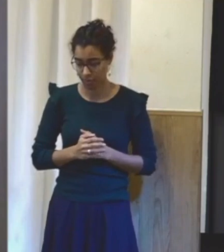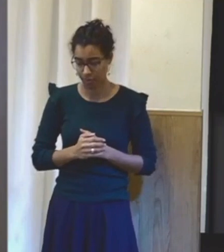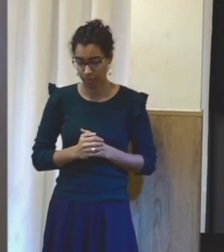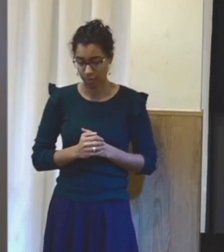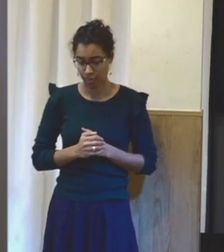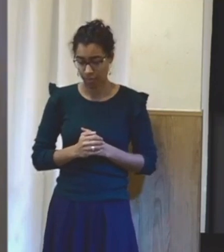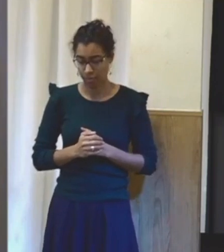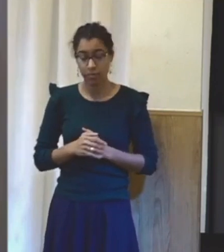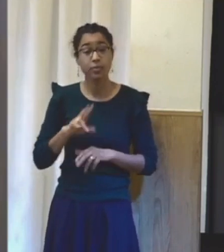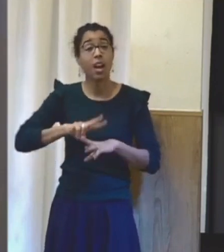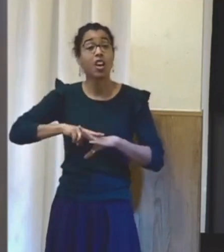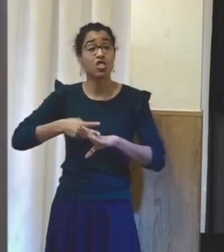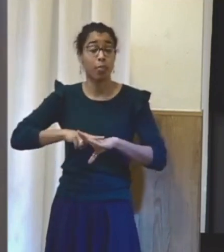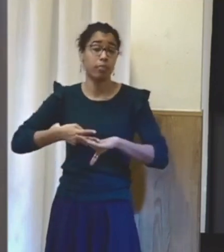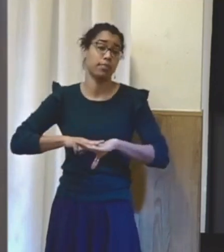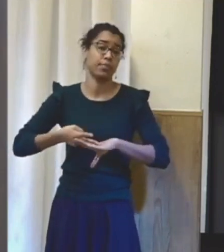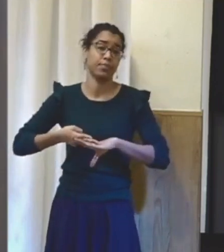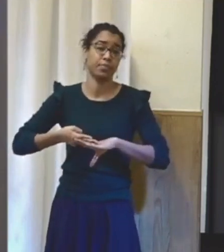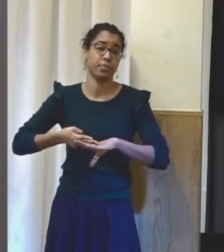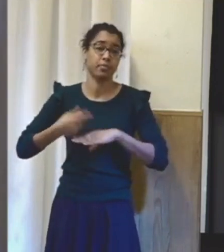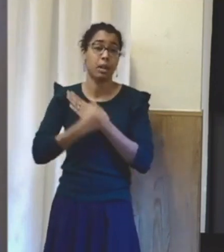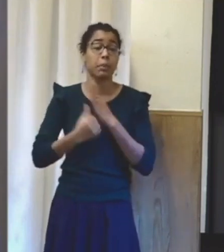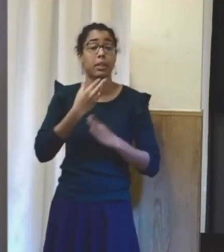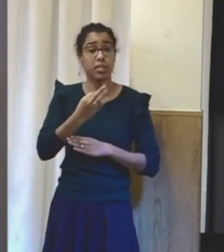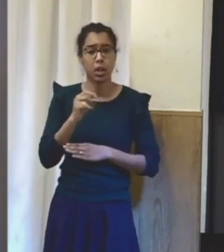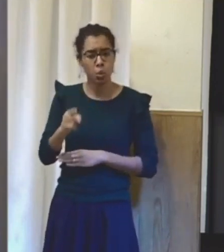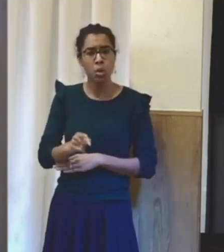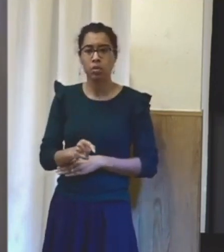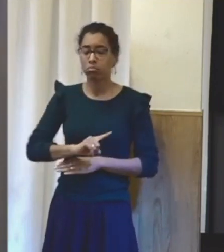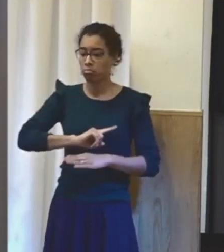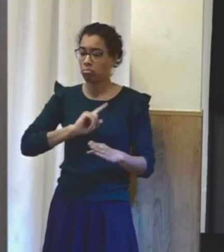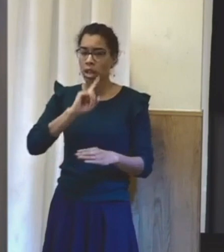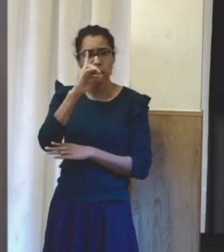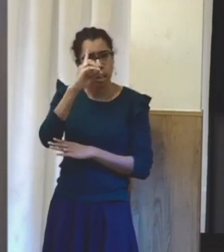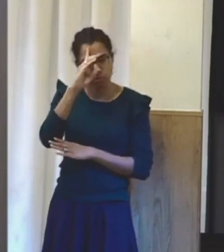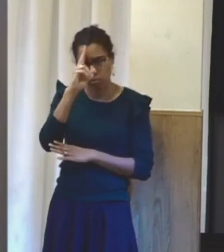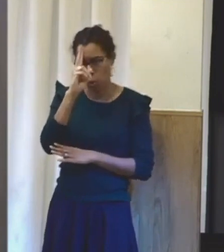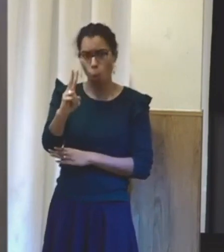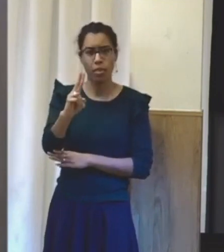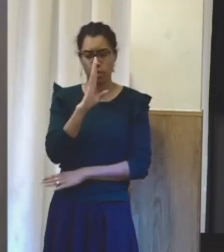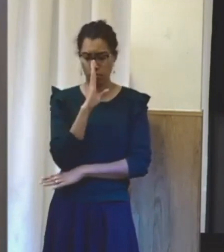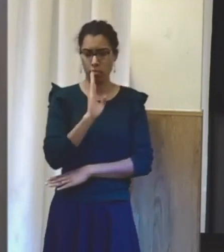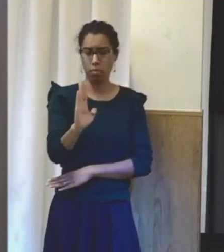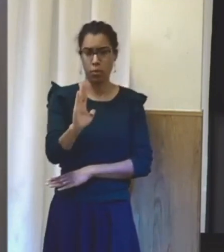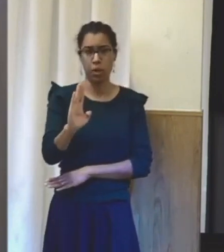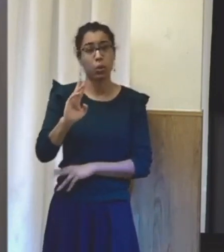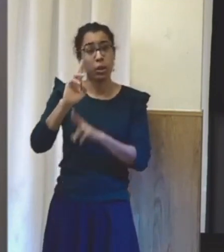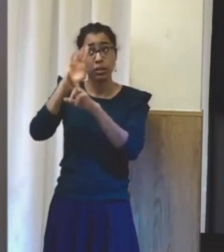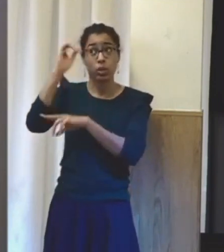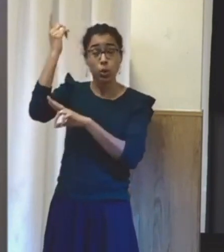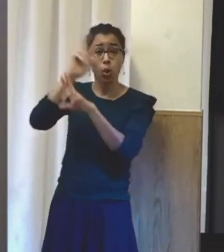Et cet homme, Job, la parole dit qu'il était intègre et droit. Il craignait Dieu et